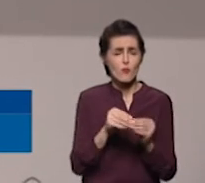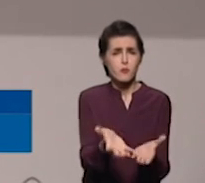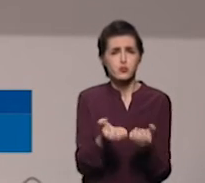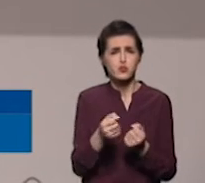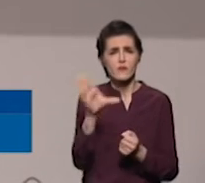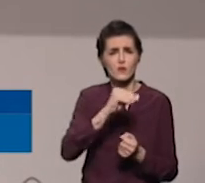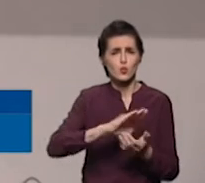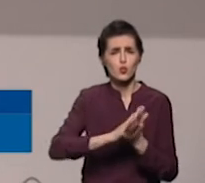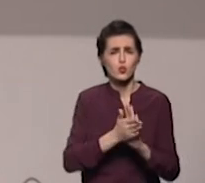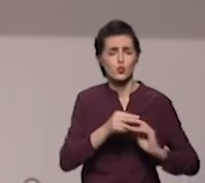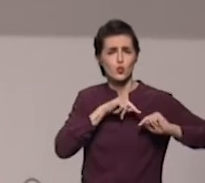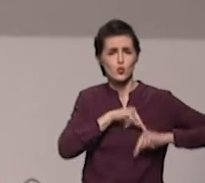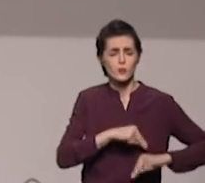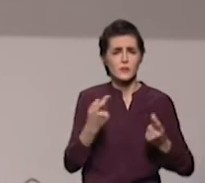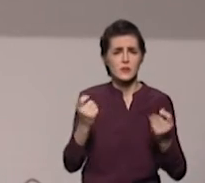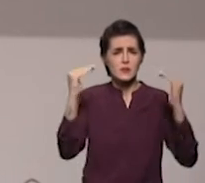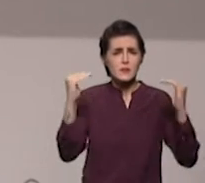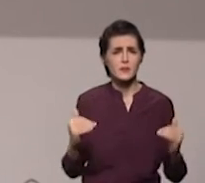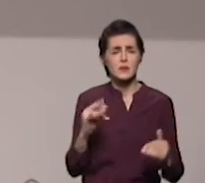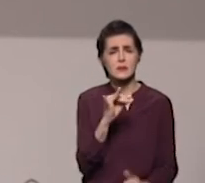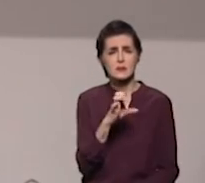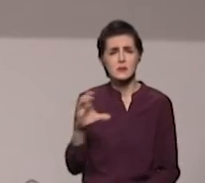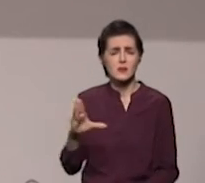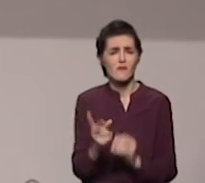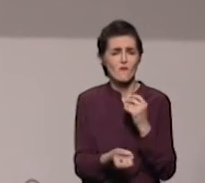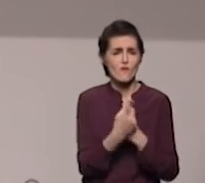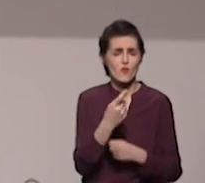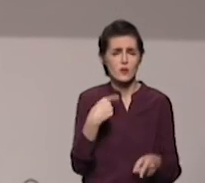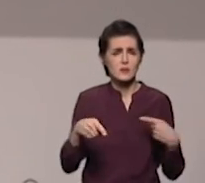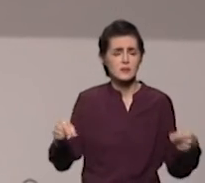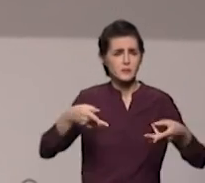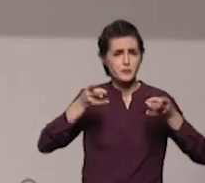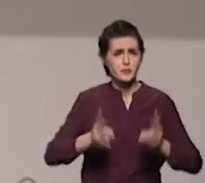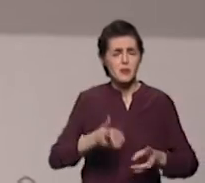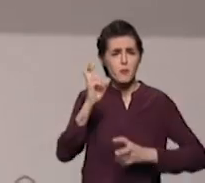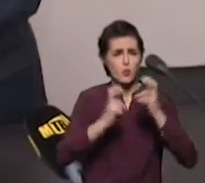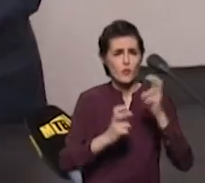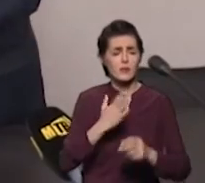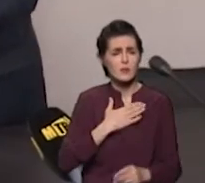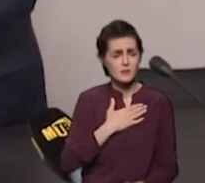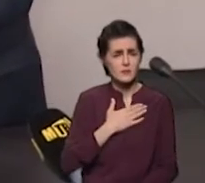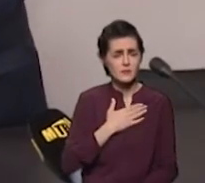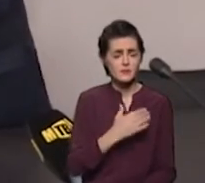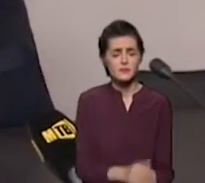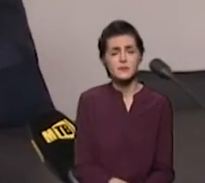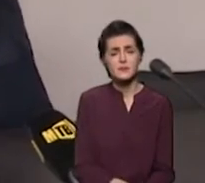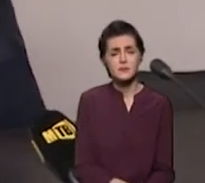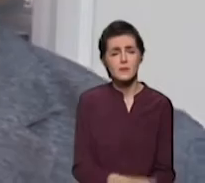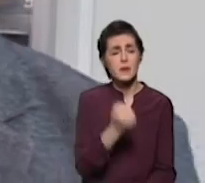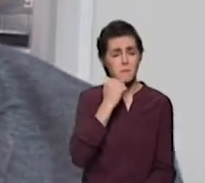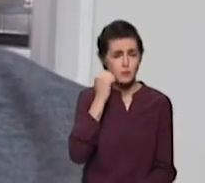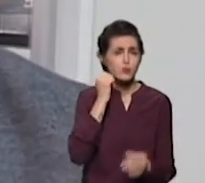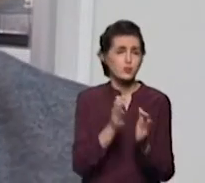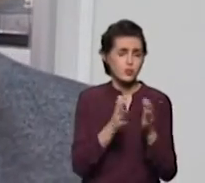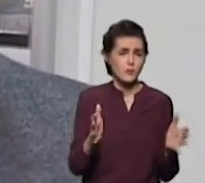отримати умови труда, знижати ризики виникнення виробництва травматизму на нашому підприємстві. Дякую большое.